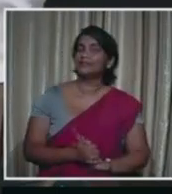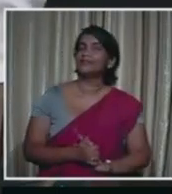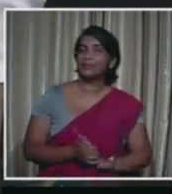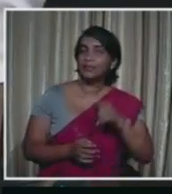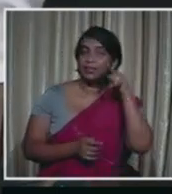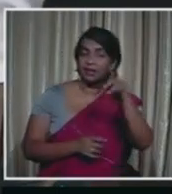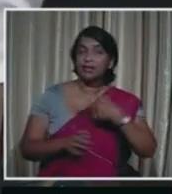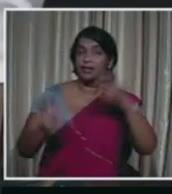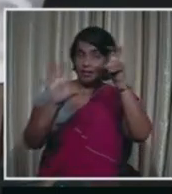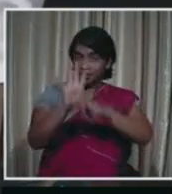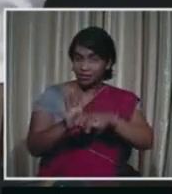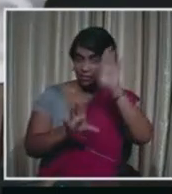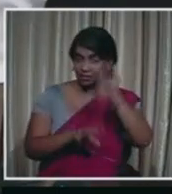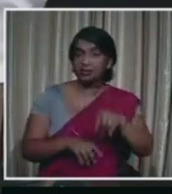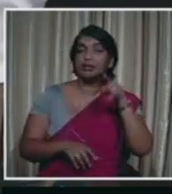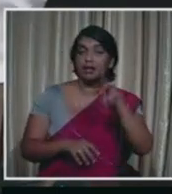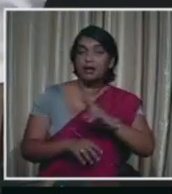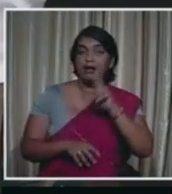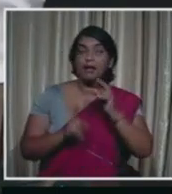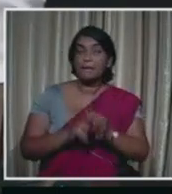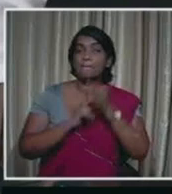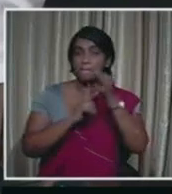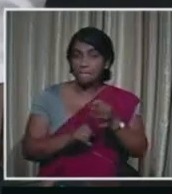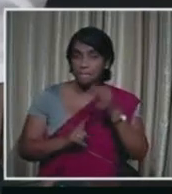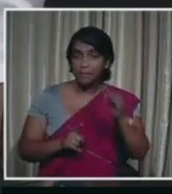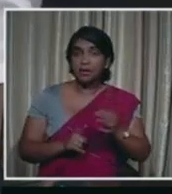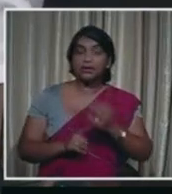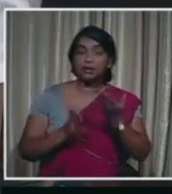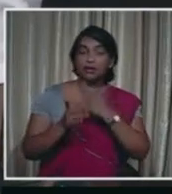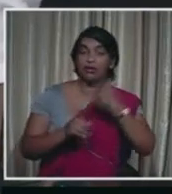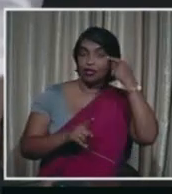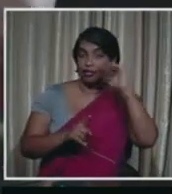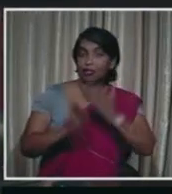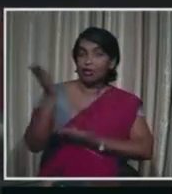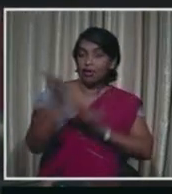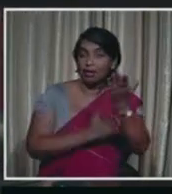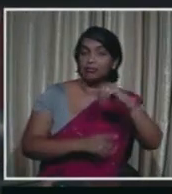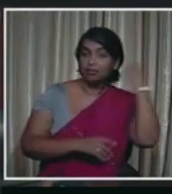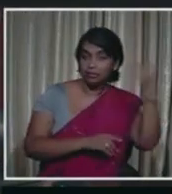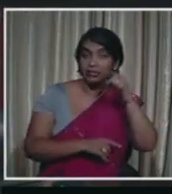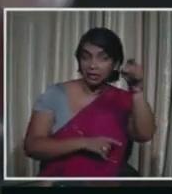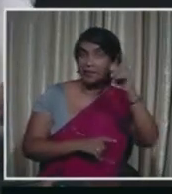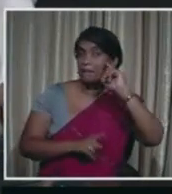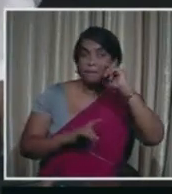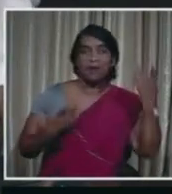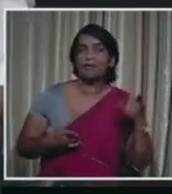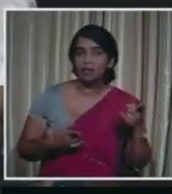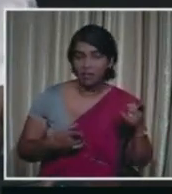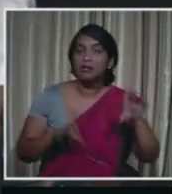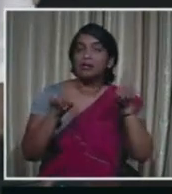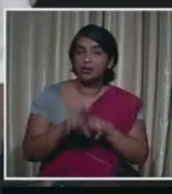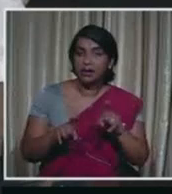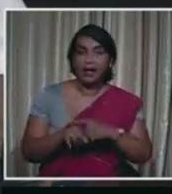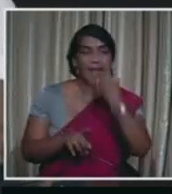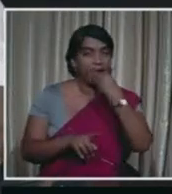ඔය ආසනේ ඉඳගෙනම රණසිංහ ප්‍රේමදාස දෝෂ අභියෝගයේ කතා කරපු ආකාරය ඒ අය දන්නේ නැහැ ඒ නිසා නරි